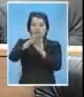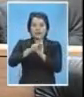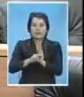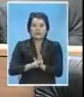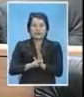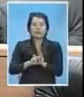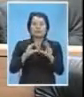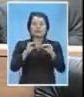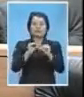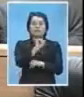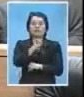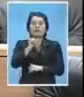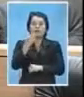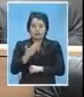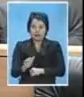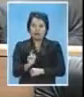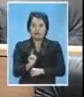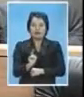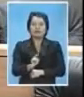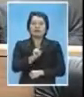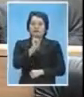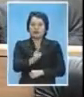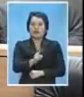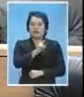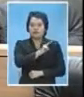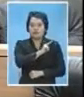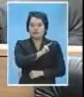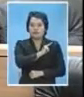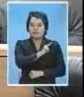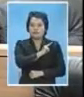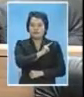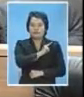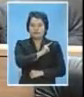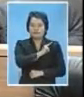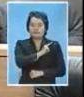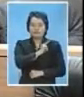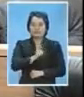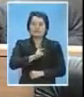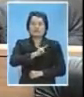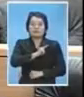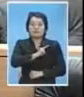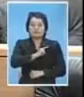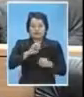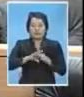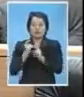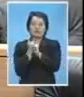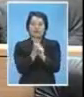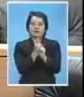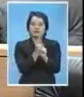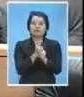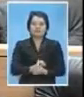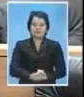ผู้แทนราษฎรแล้วมีหน้าที่ที่ต้องนำไปสู่ในการปฏิบัติ